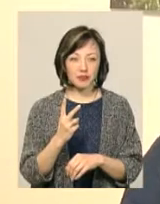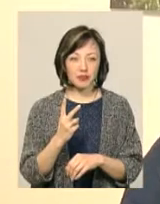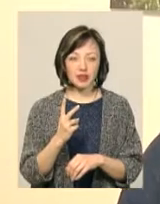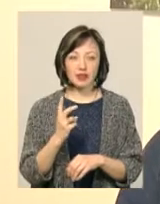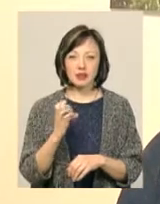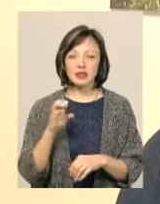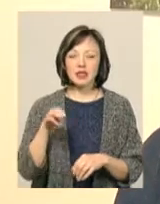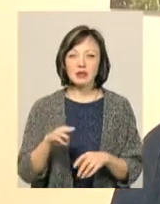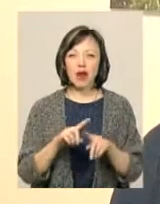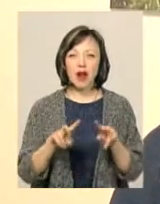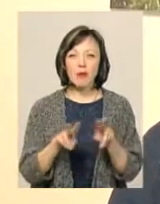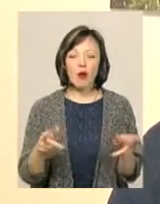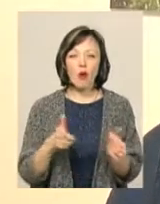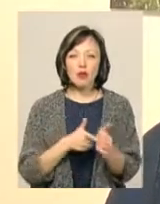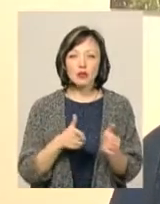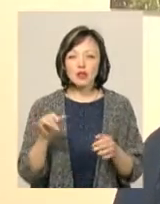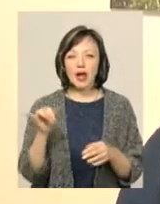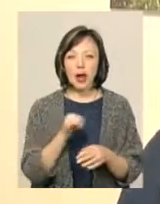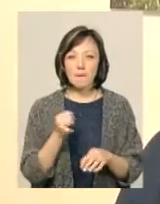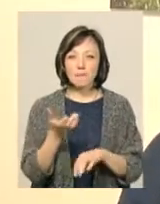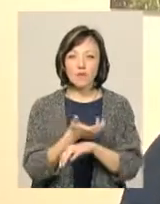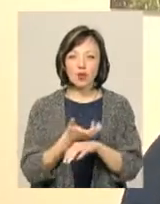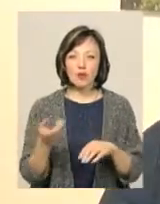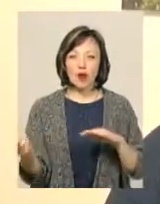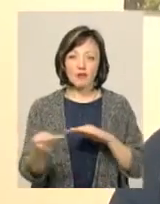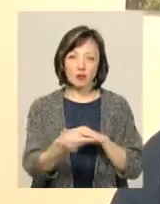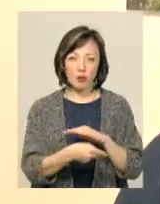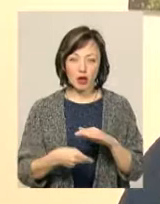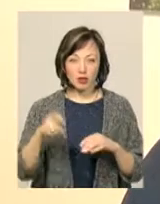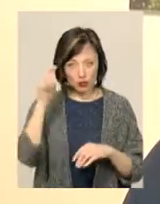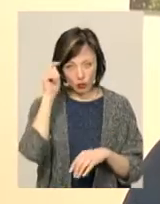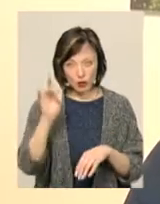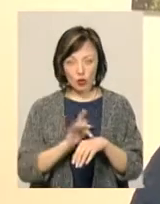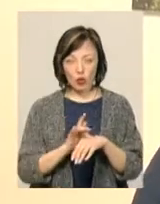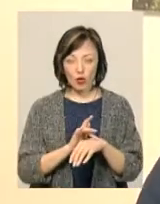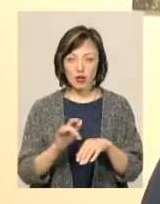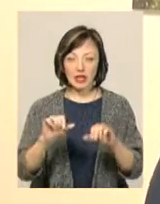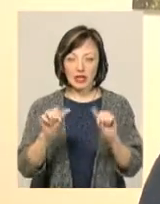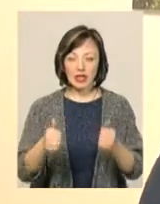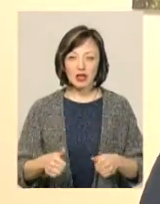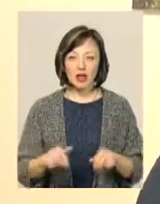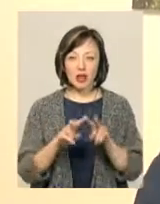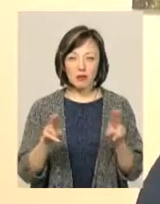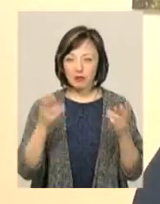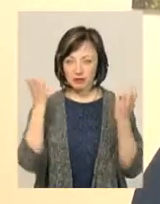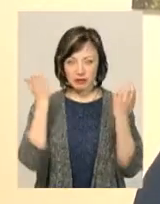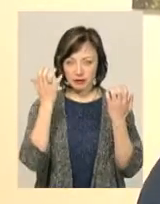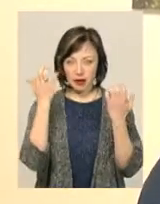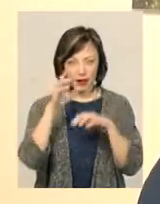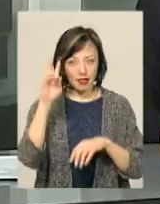як гомосексуалізм та порнографічна пропаганда. Чоловіче оголене тіло покривалося такою пеленою